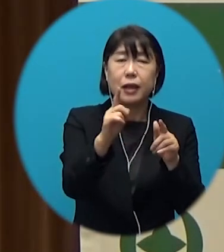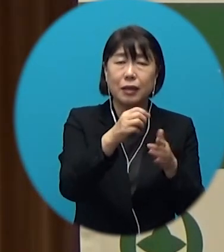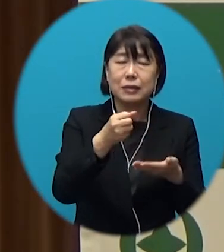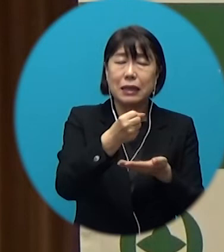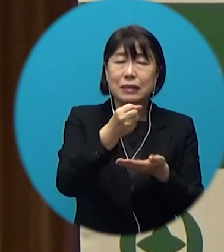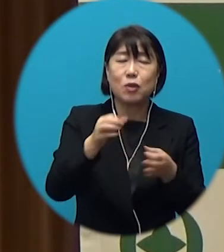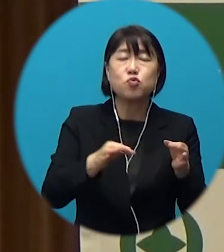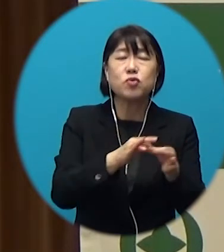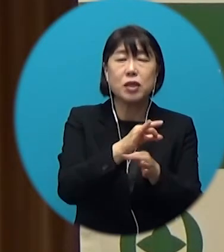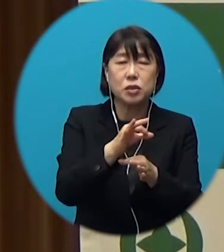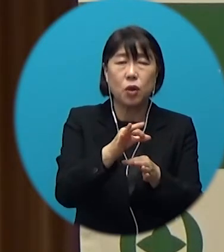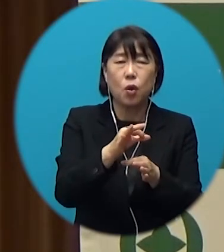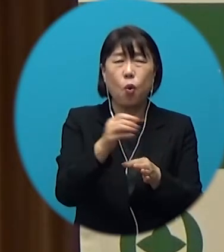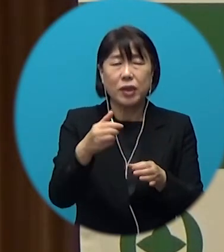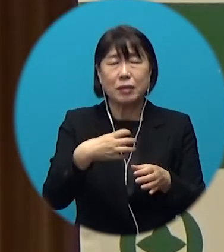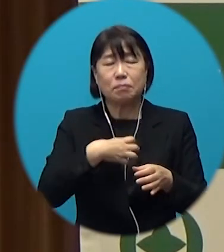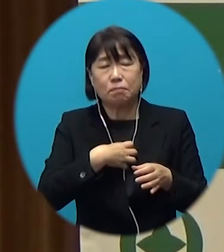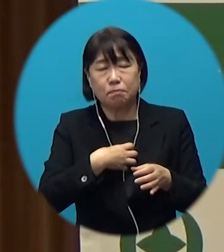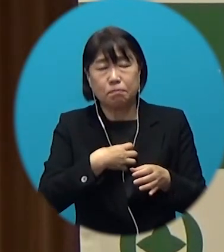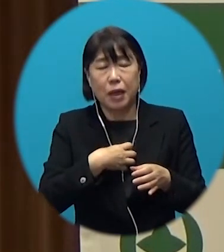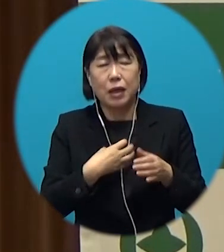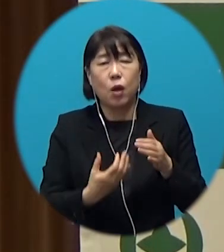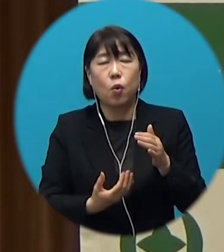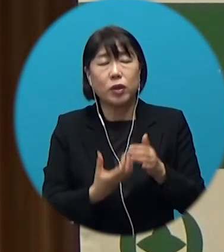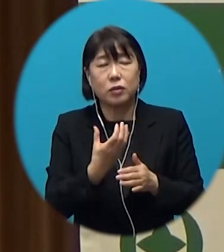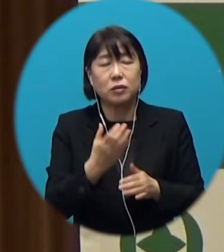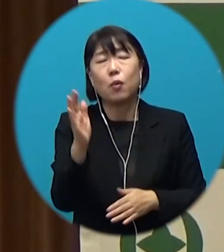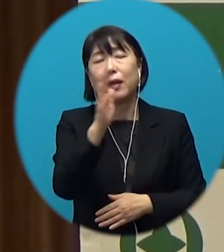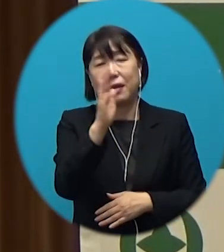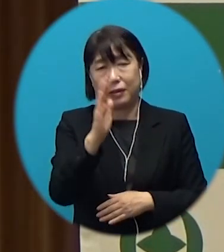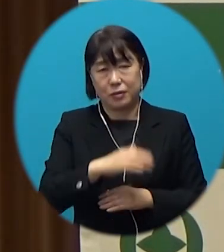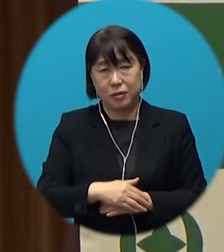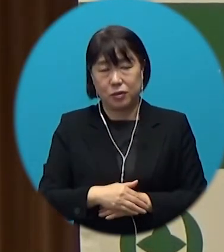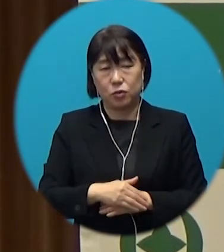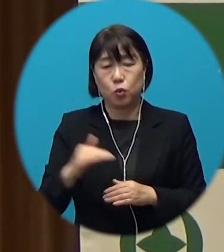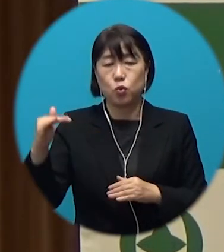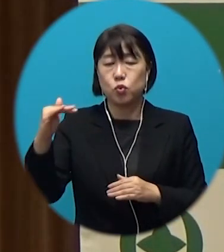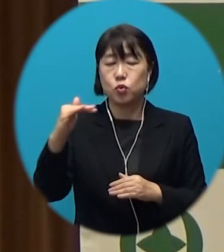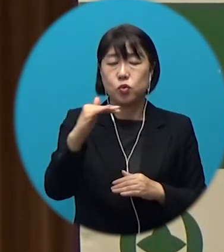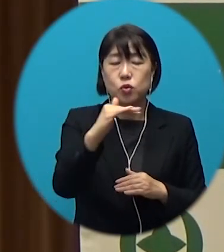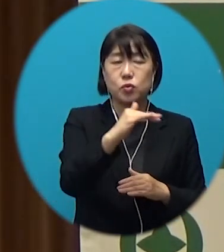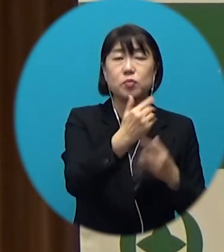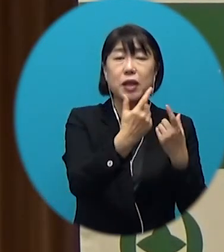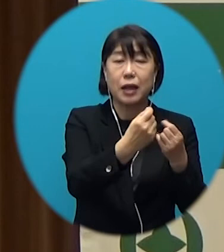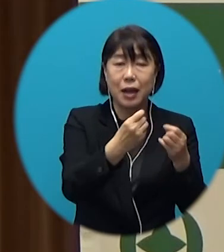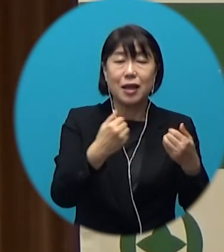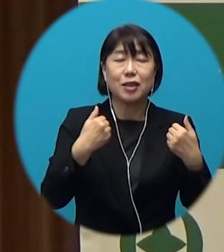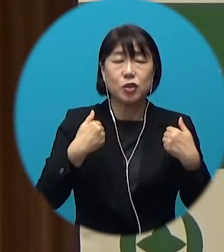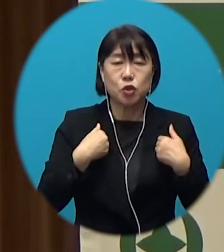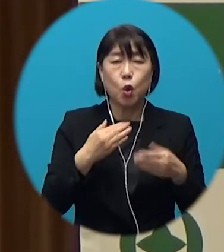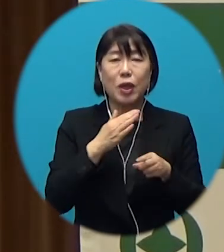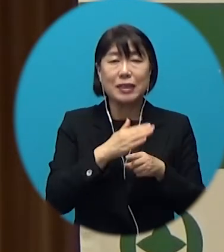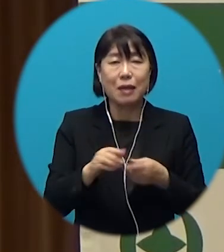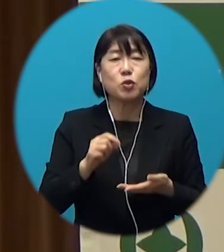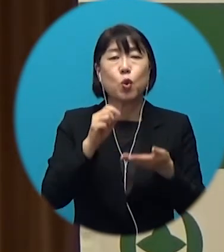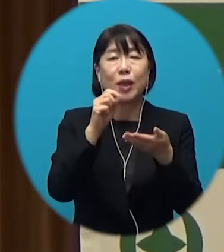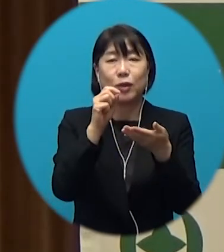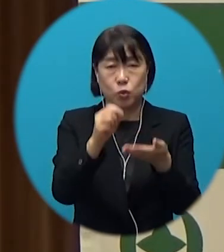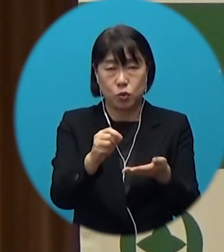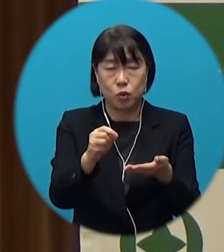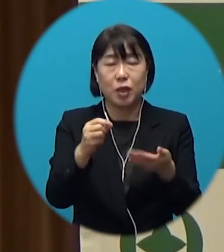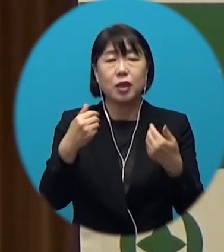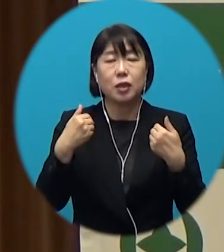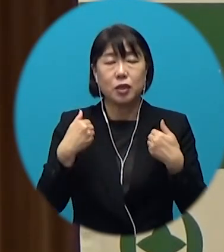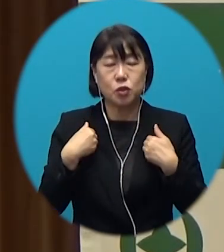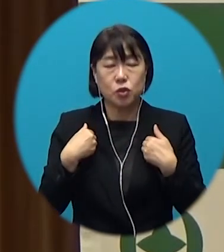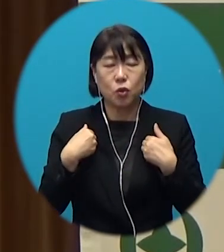大きな危機が来るものではありませんので、その水準を維持しながら必要なサービス提供、必要なその公共福祉を